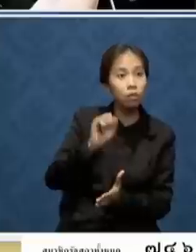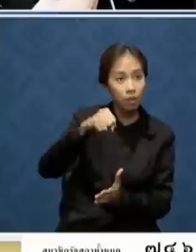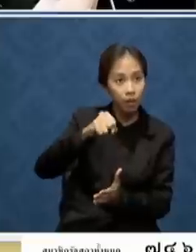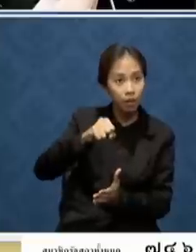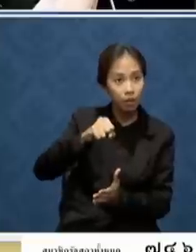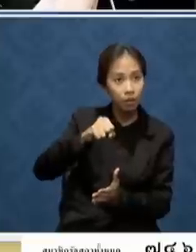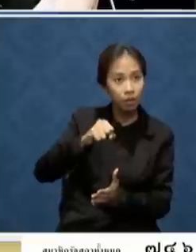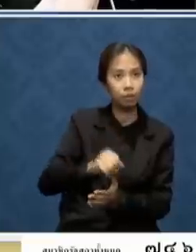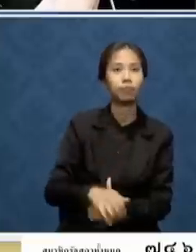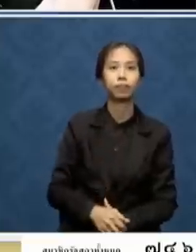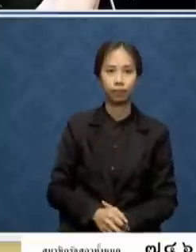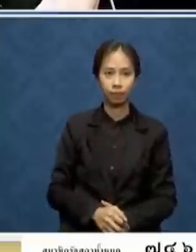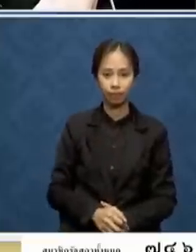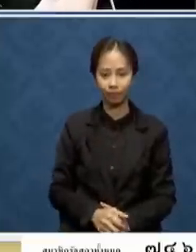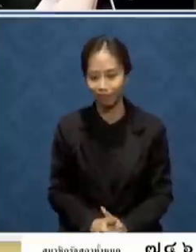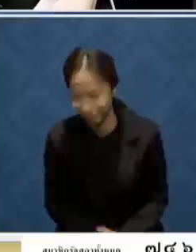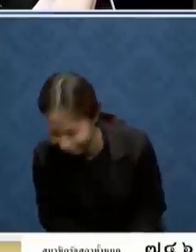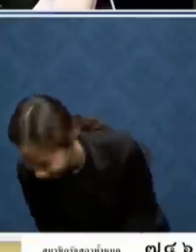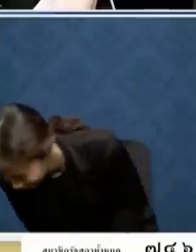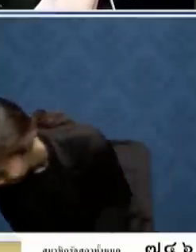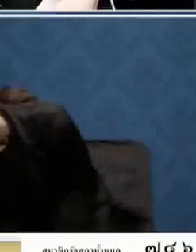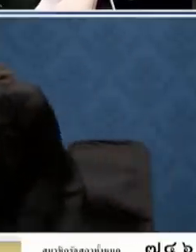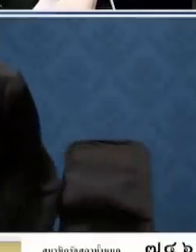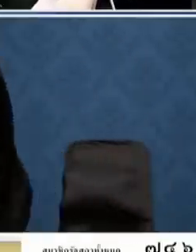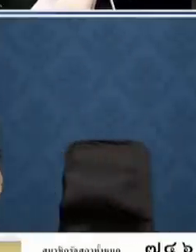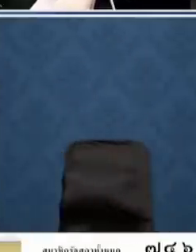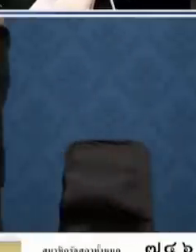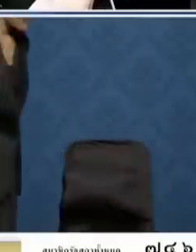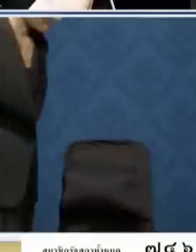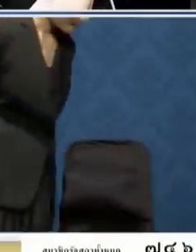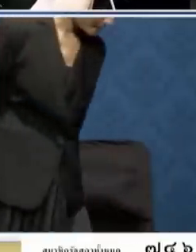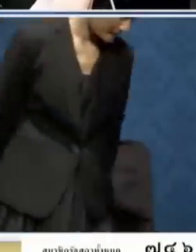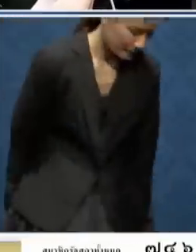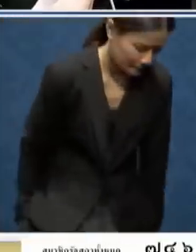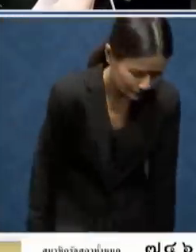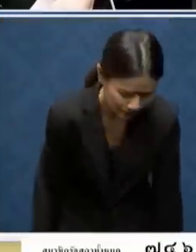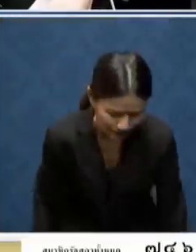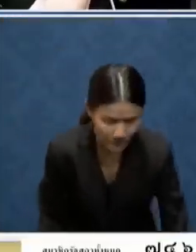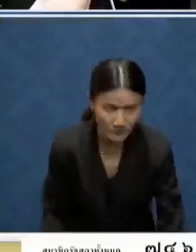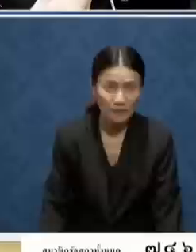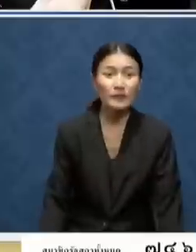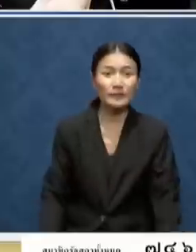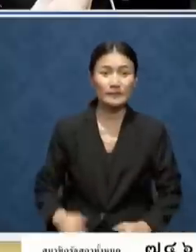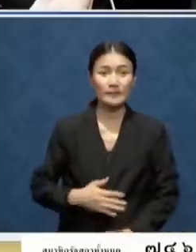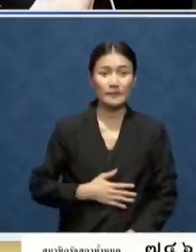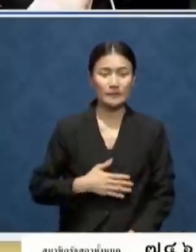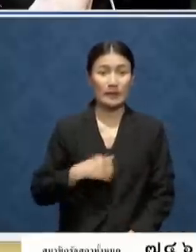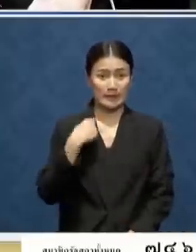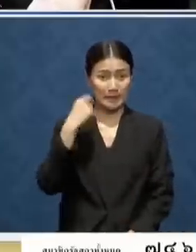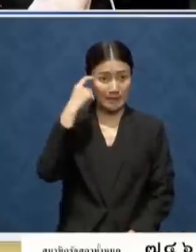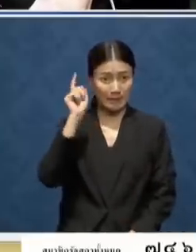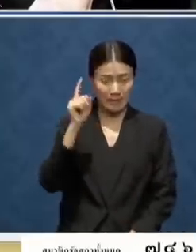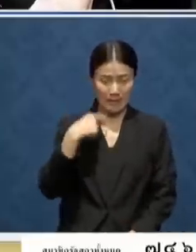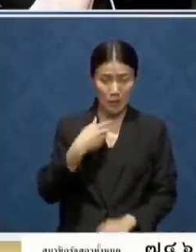แล้วใช่มคะดิฉันยังเชื่อว่าท่านนายกเองนะคะสมัยที่ยังไม่ได้เข้าวงการการเมืองเต็มตัวเคย